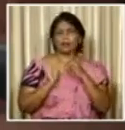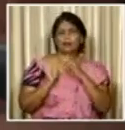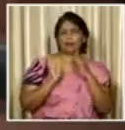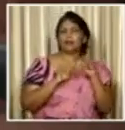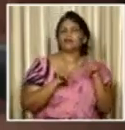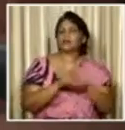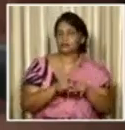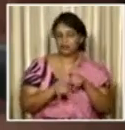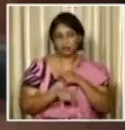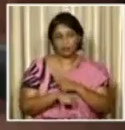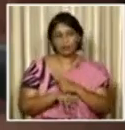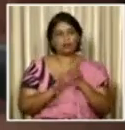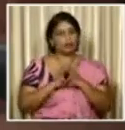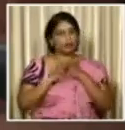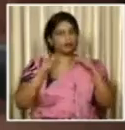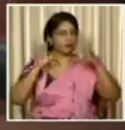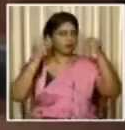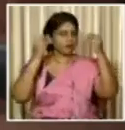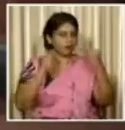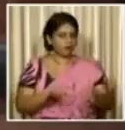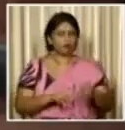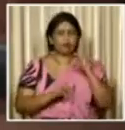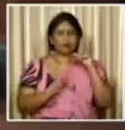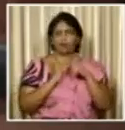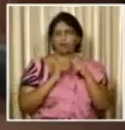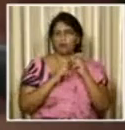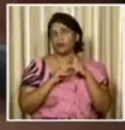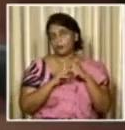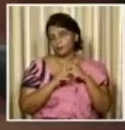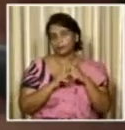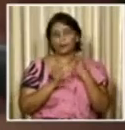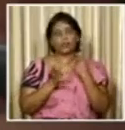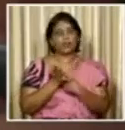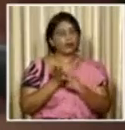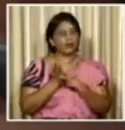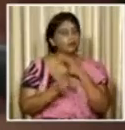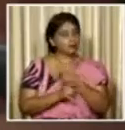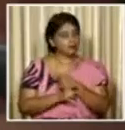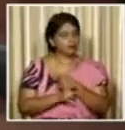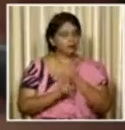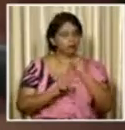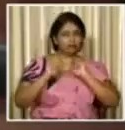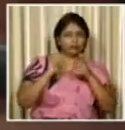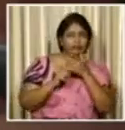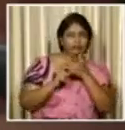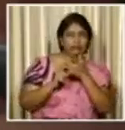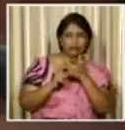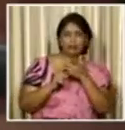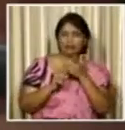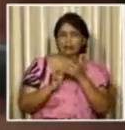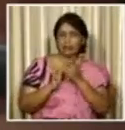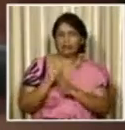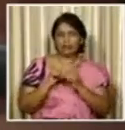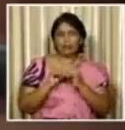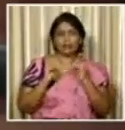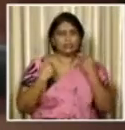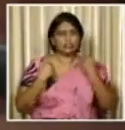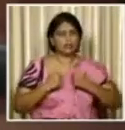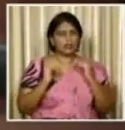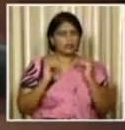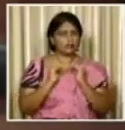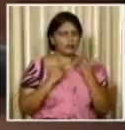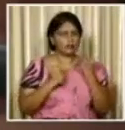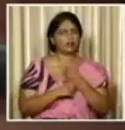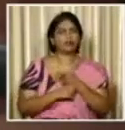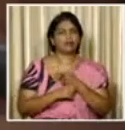patanggatta, ini saya visala kadawe timur kop sabab patuna, das Ranjit Bandara ke hasirim, ini sabab itu ucitono nata tetek